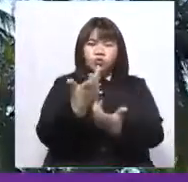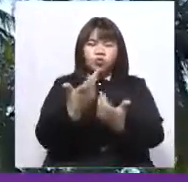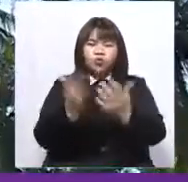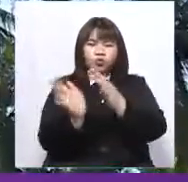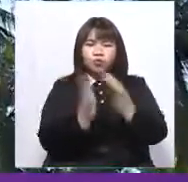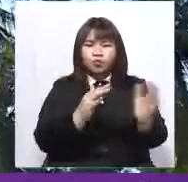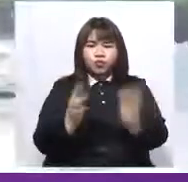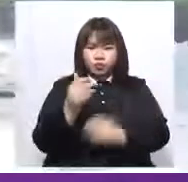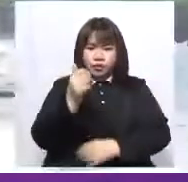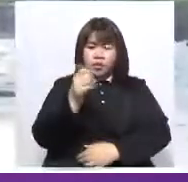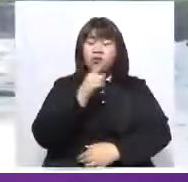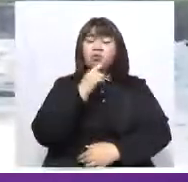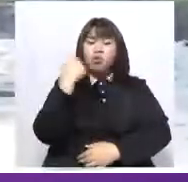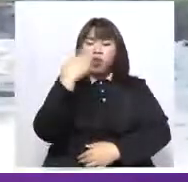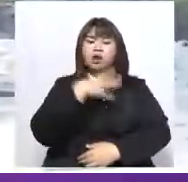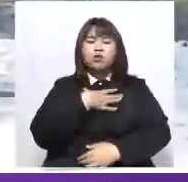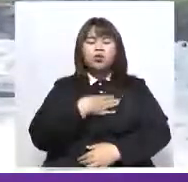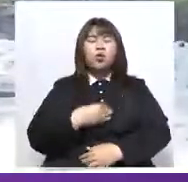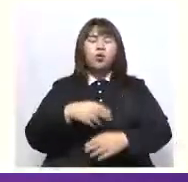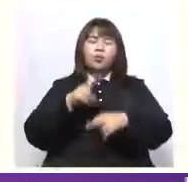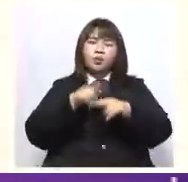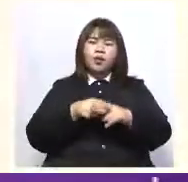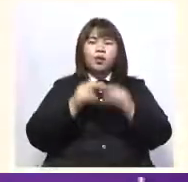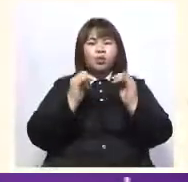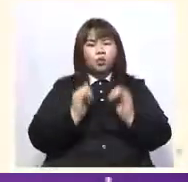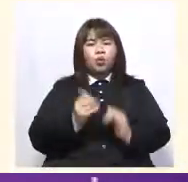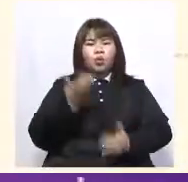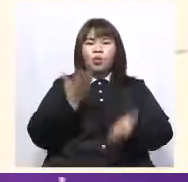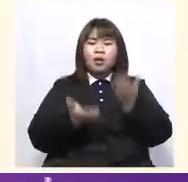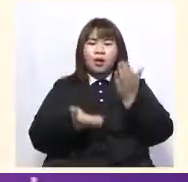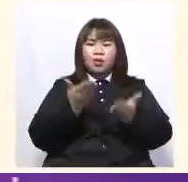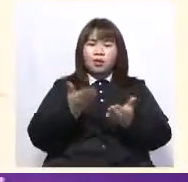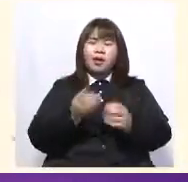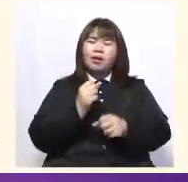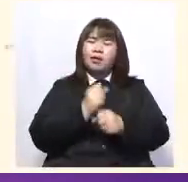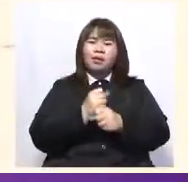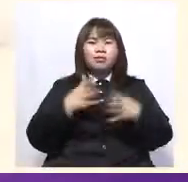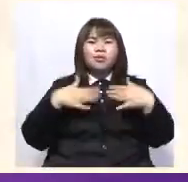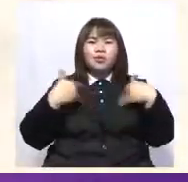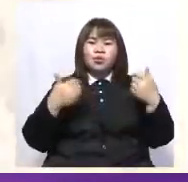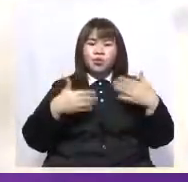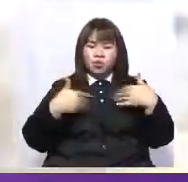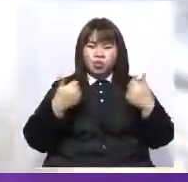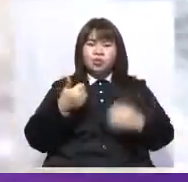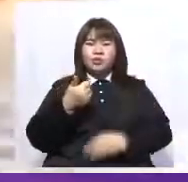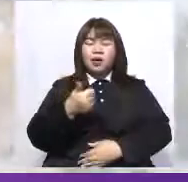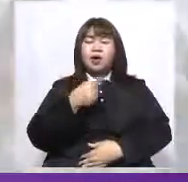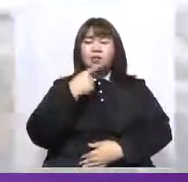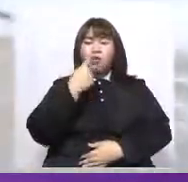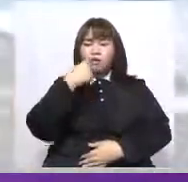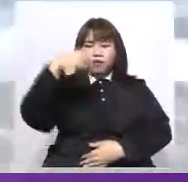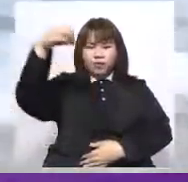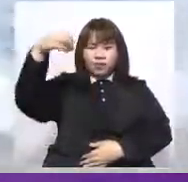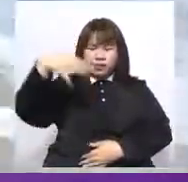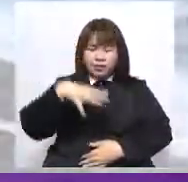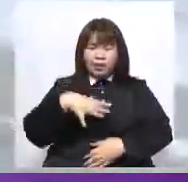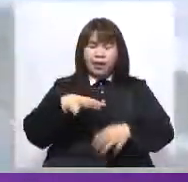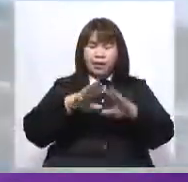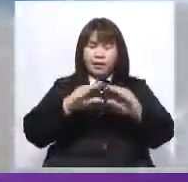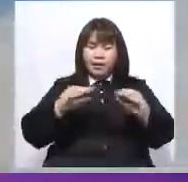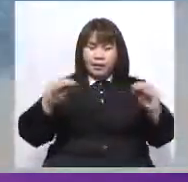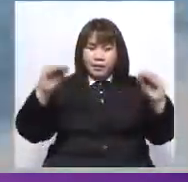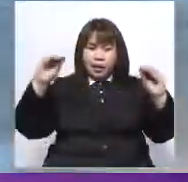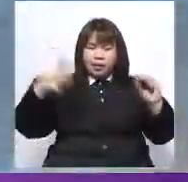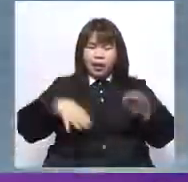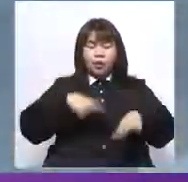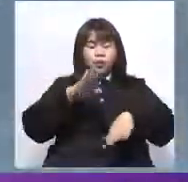ชิลๆสบายๆจะนั่งเล่นนอนเล่นแล้วก็หากิจกรรมเบาๆทำริมหาดก็ได้นะครับพอแดดร่มสักหน่อยก็ออกไปเดินย่ำเท้